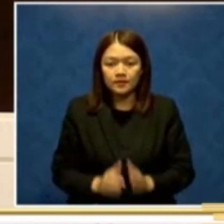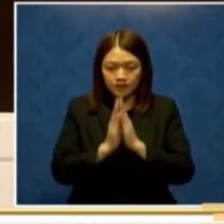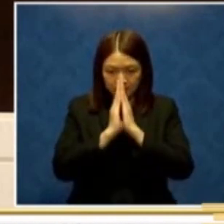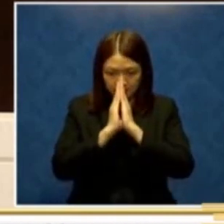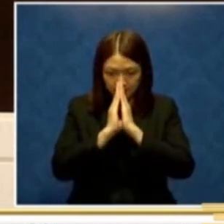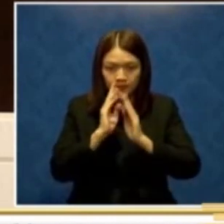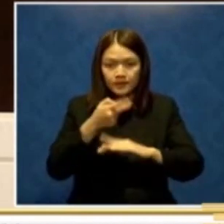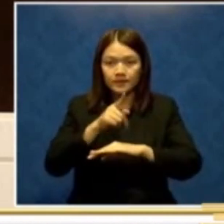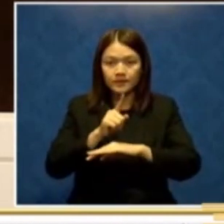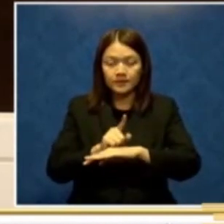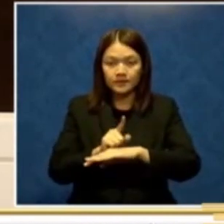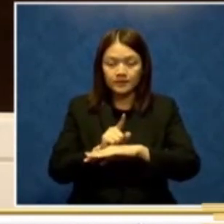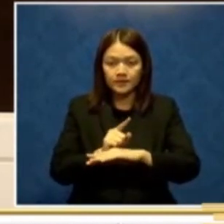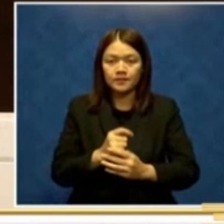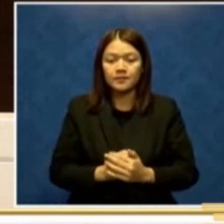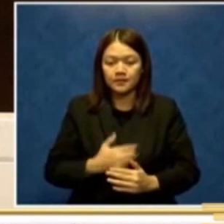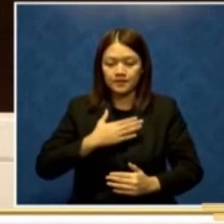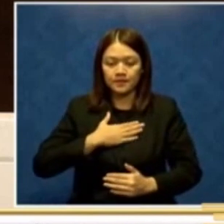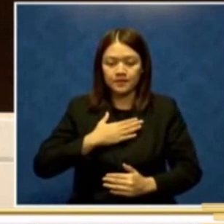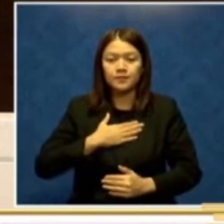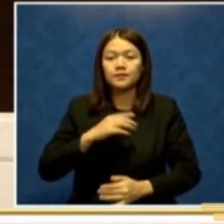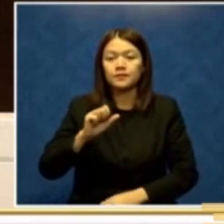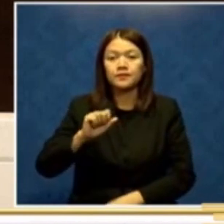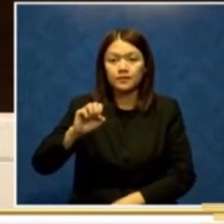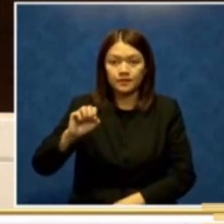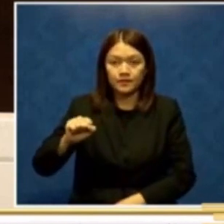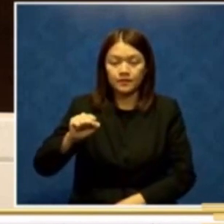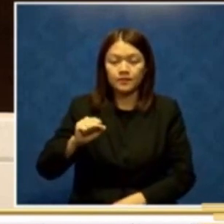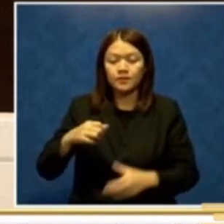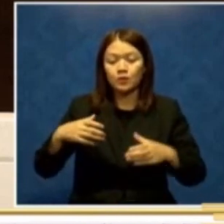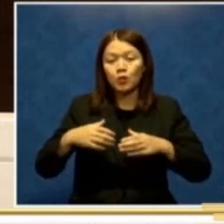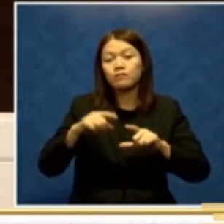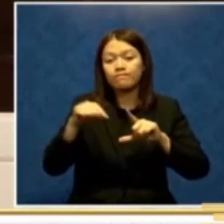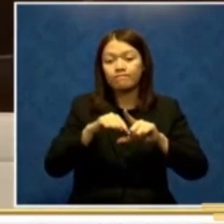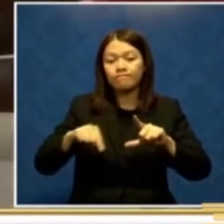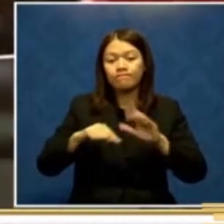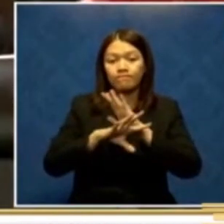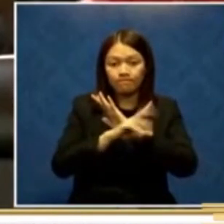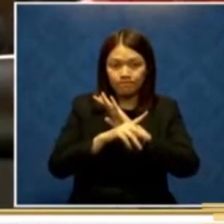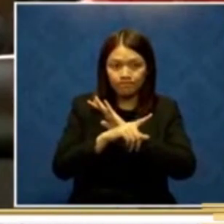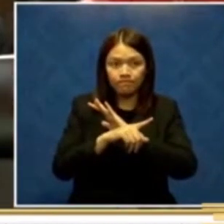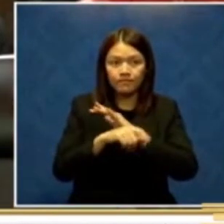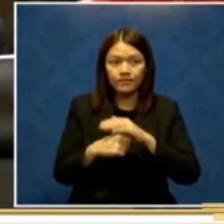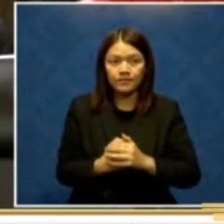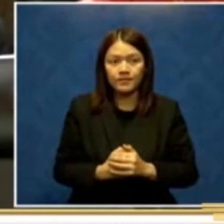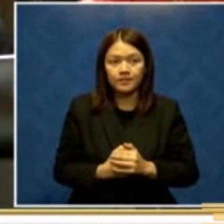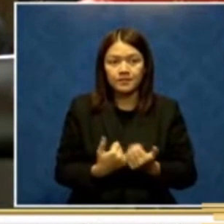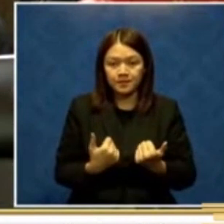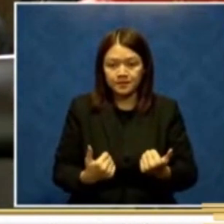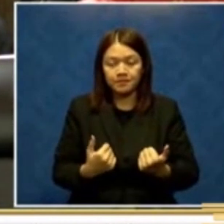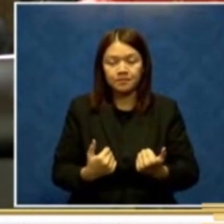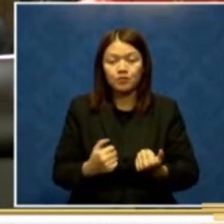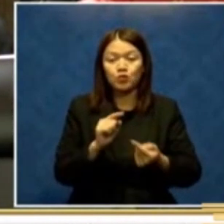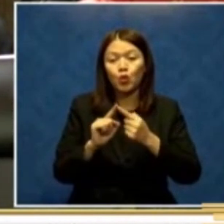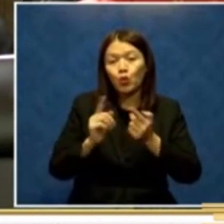เรียนท่านประทาน กลิ ชีวะ ธรรมนฎสมาชิสภาผู้แทนาศดอนพักก้าวไกล จากวทชนบวี เครด 6 ครัวันนี้